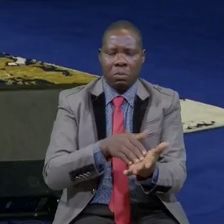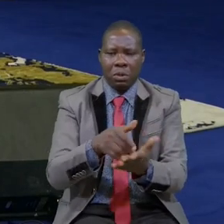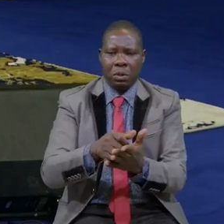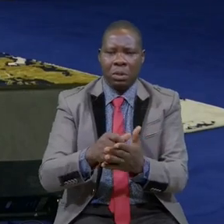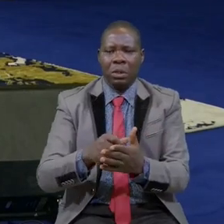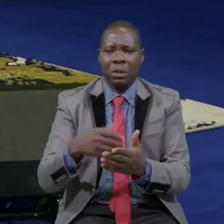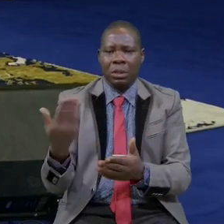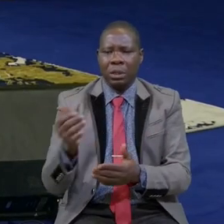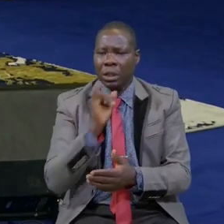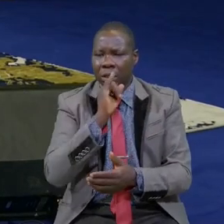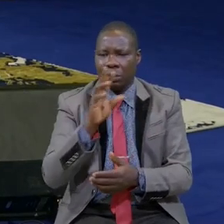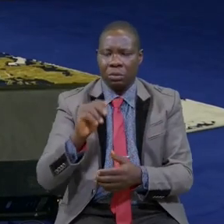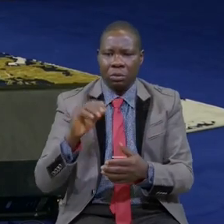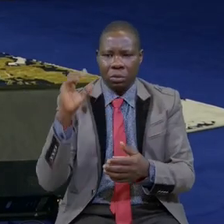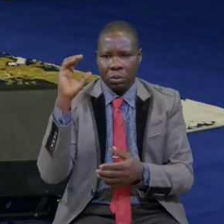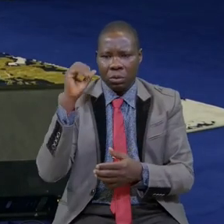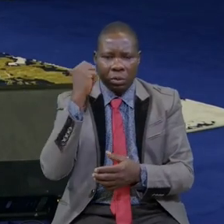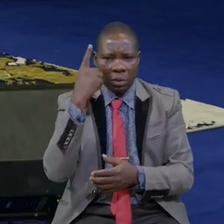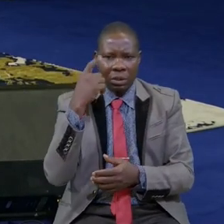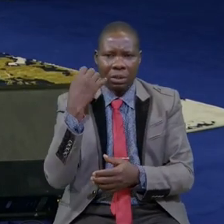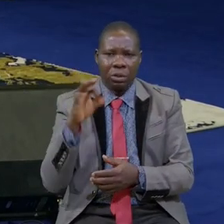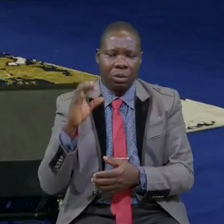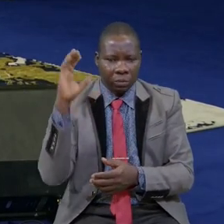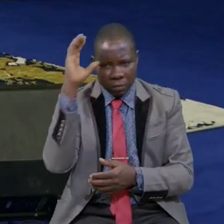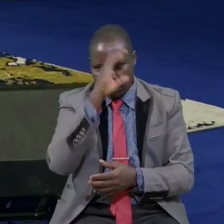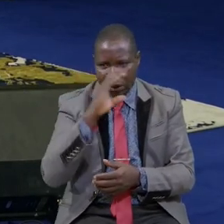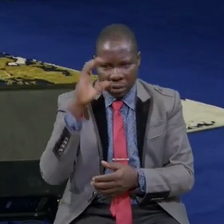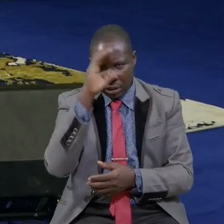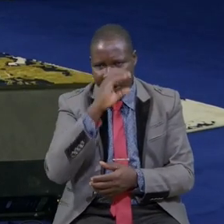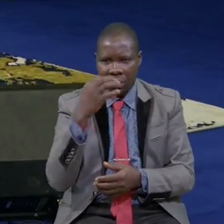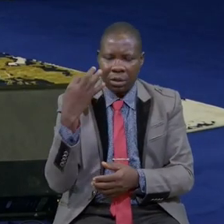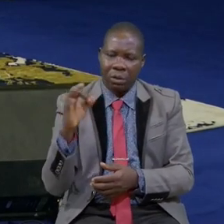sonder son intelligence.